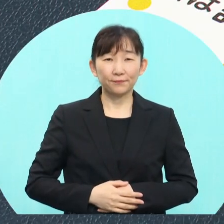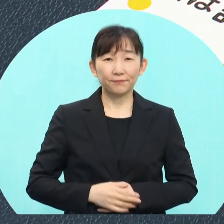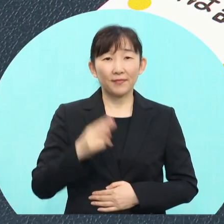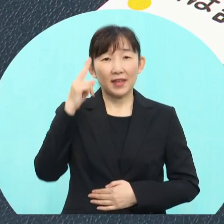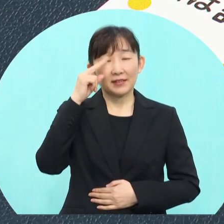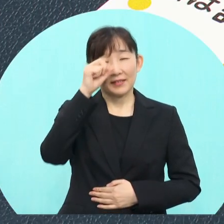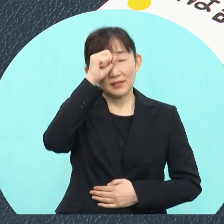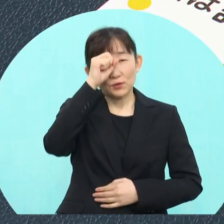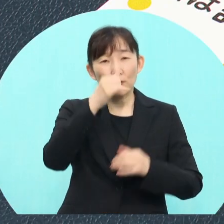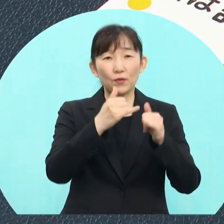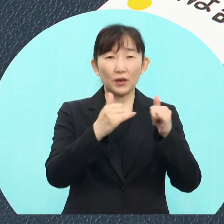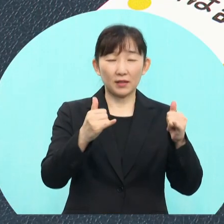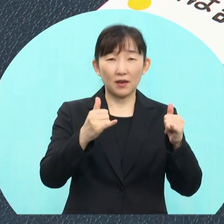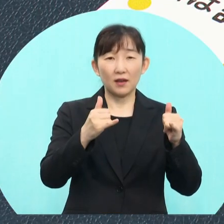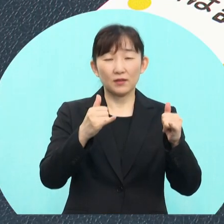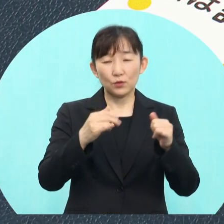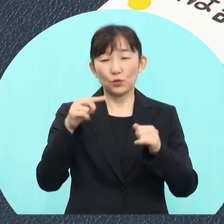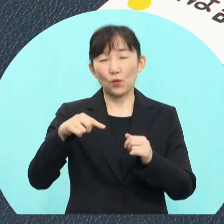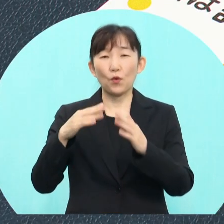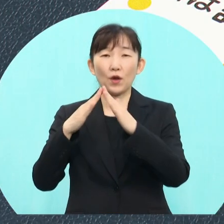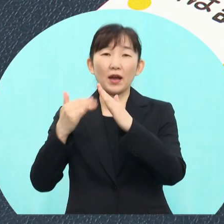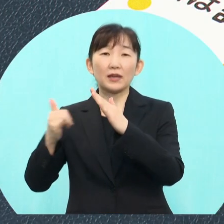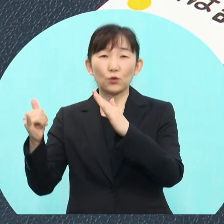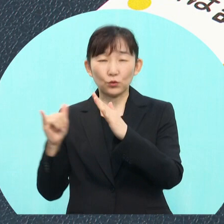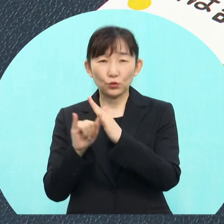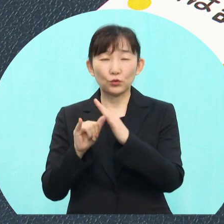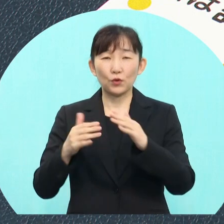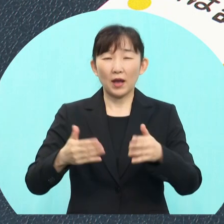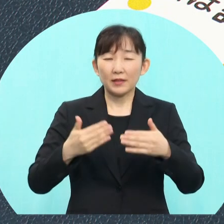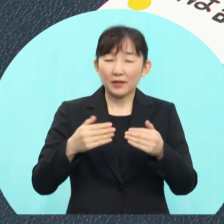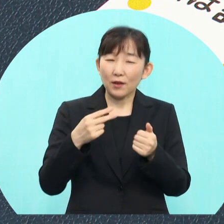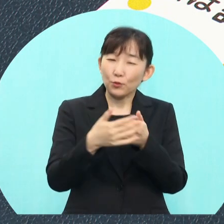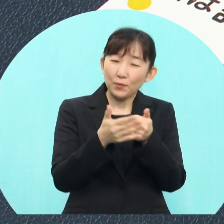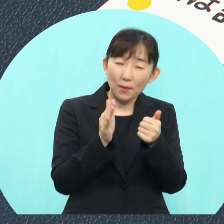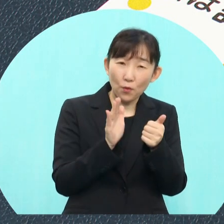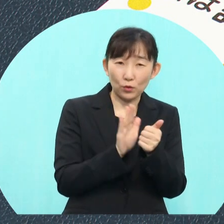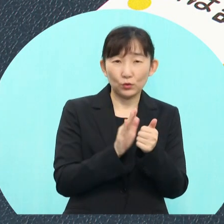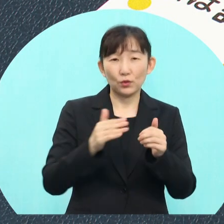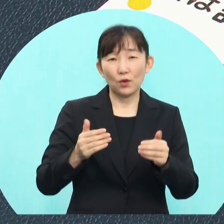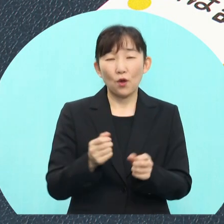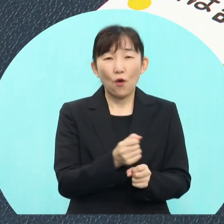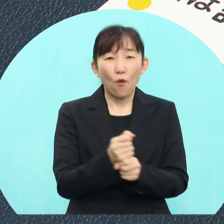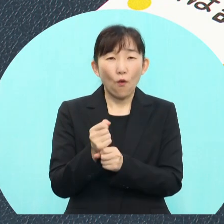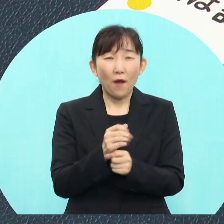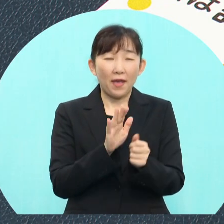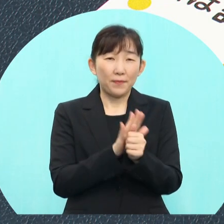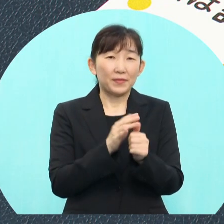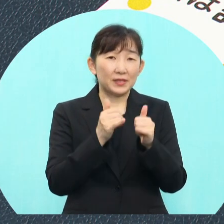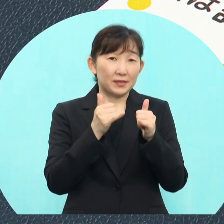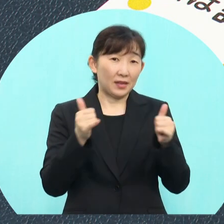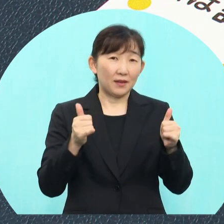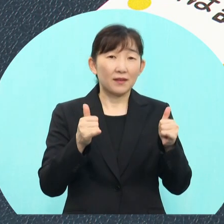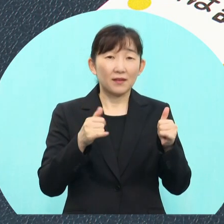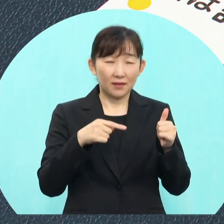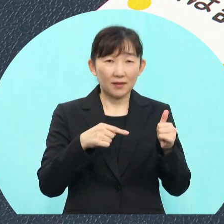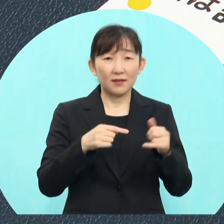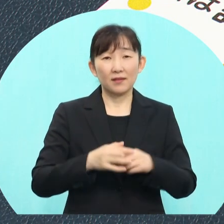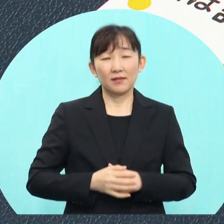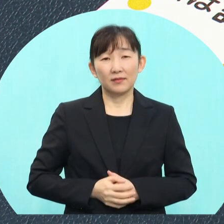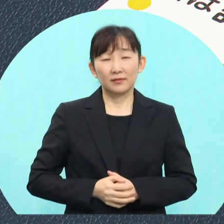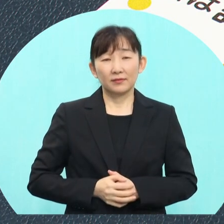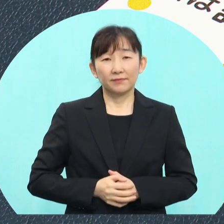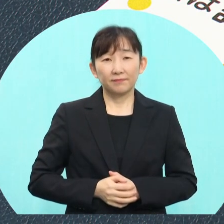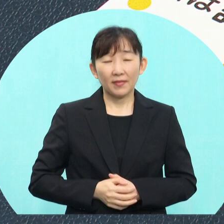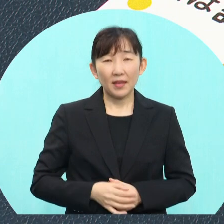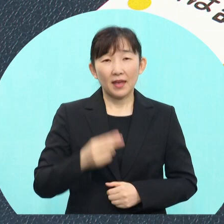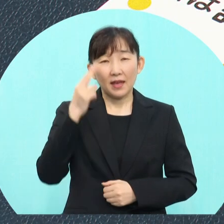認知症の方やその家族を温かく見守る応援者である認知症サポーター、